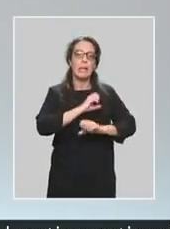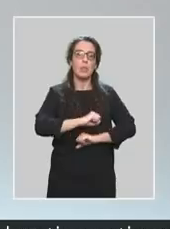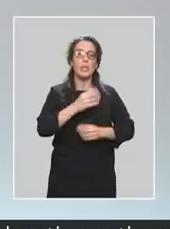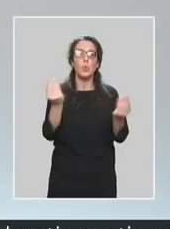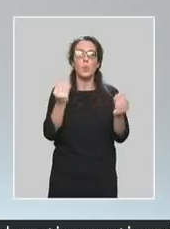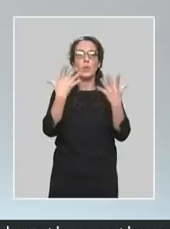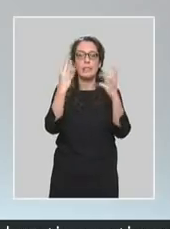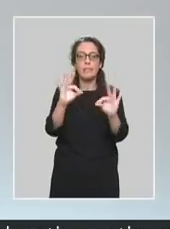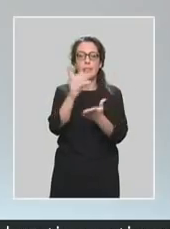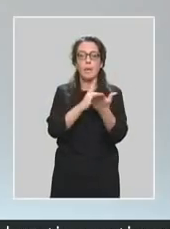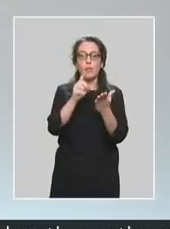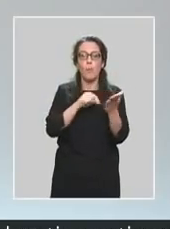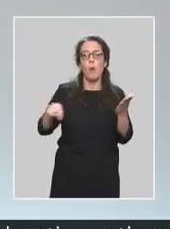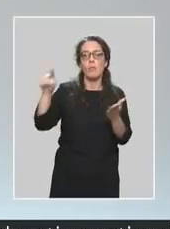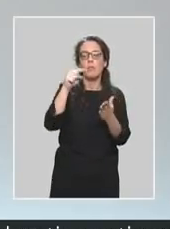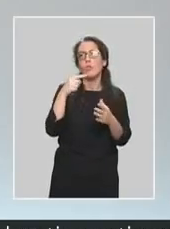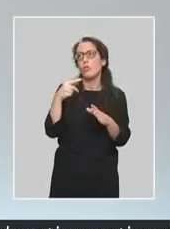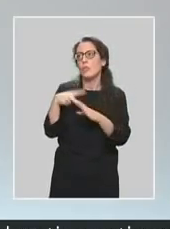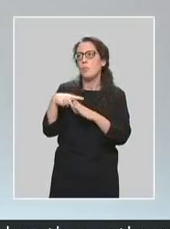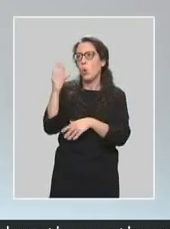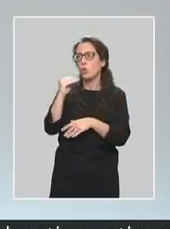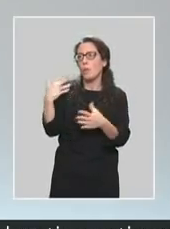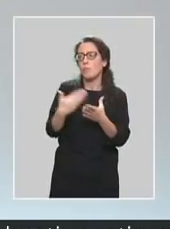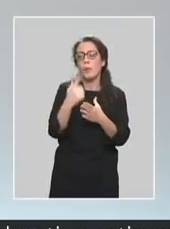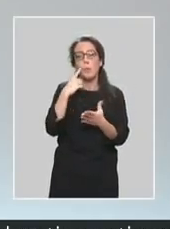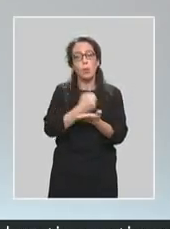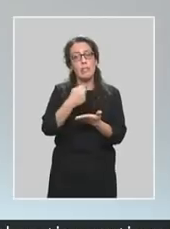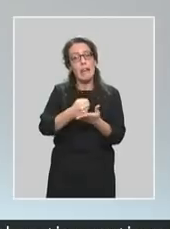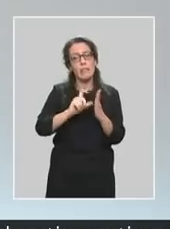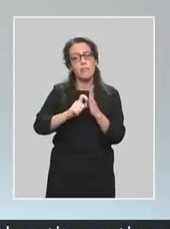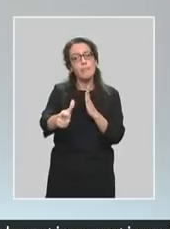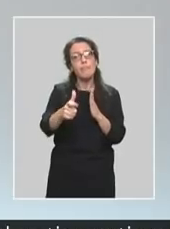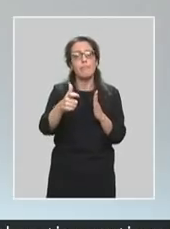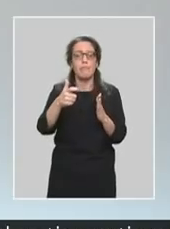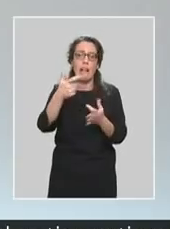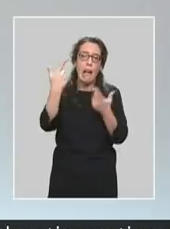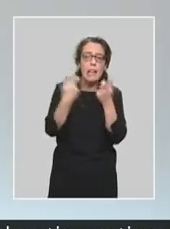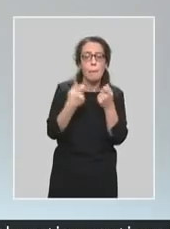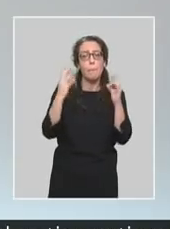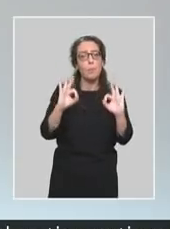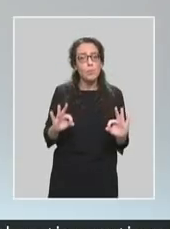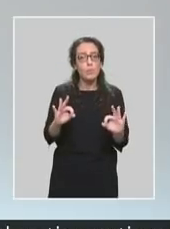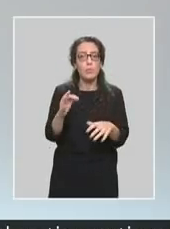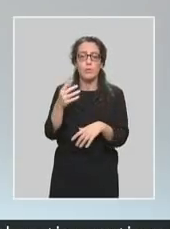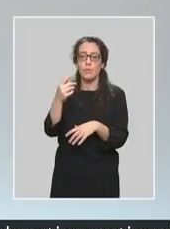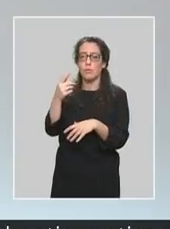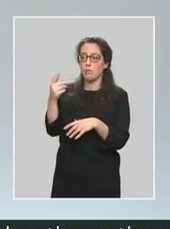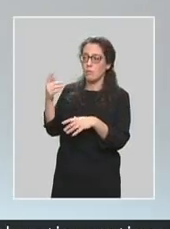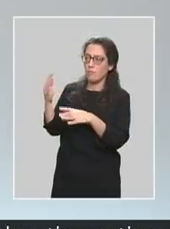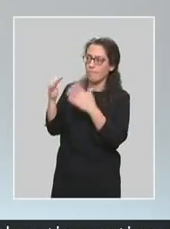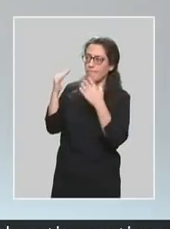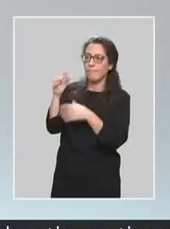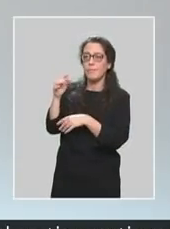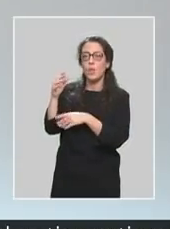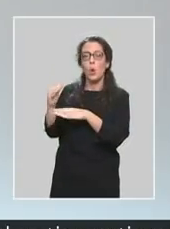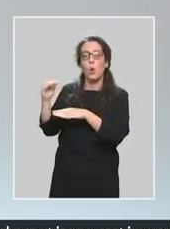départements depuis le début du mois d'octobre exactement, pour tester un dispositif plus adapté et qui nous avait été inspiré par les autorités